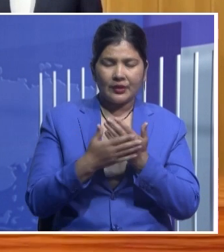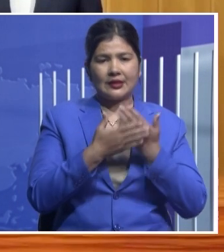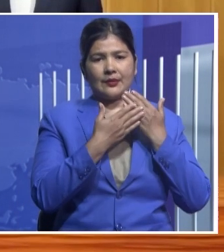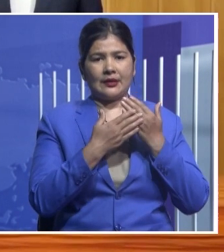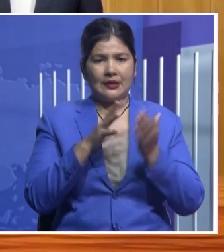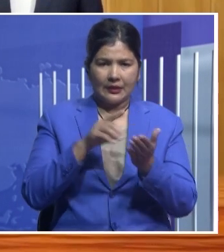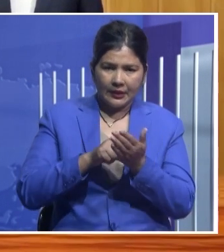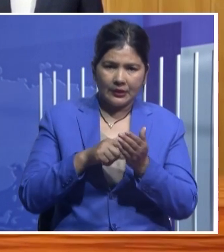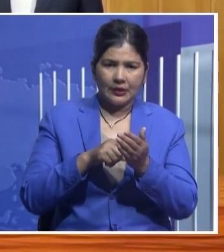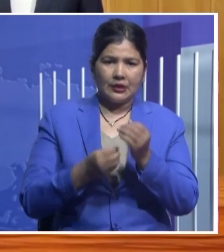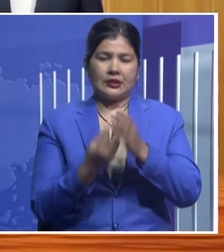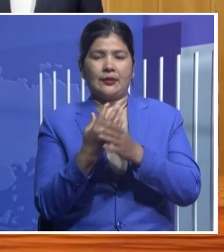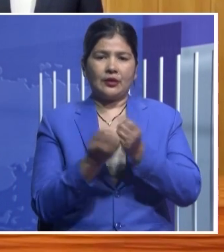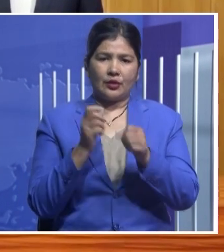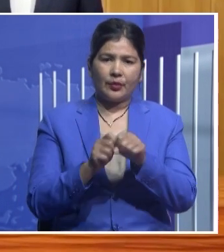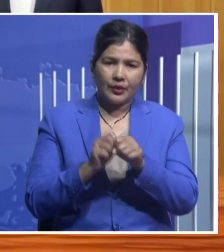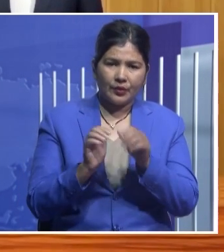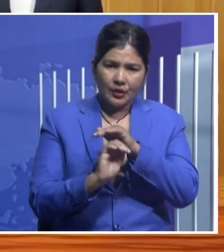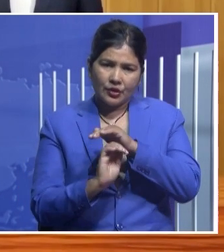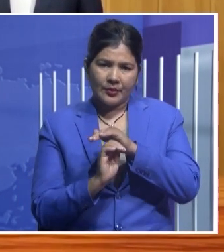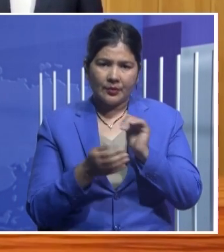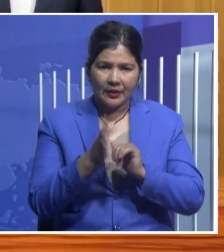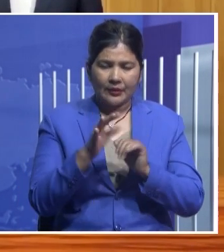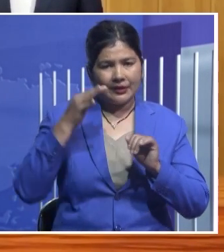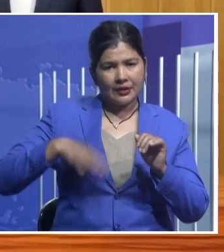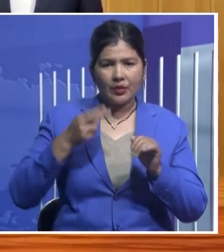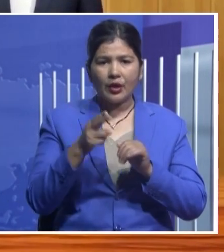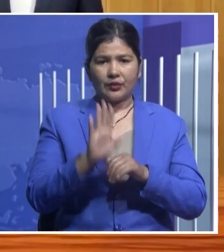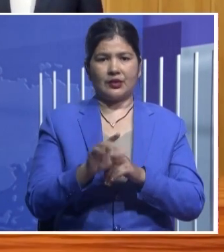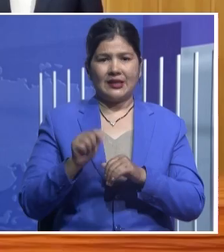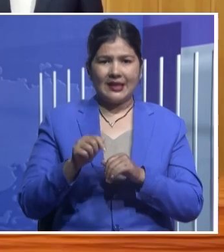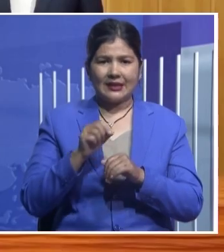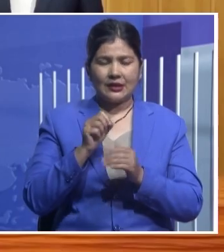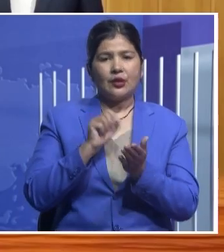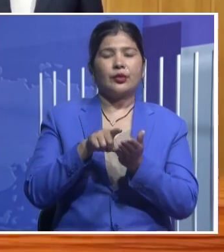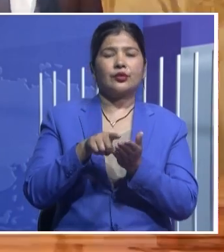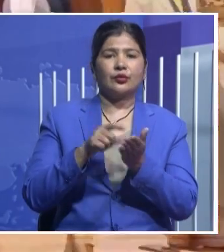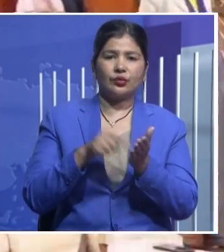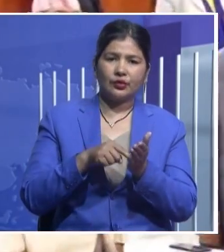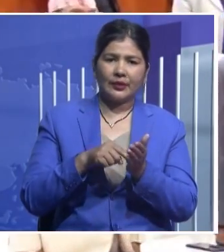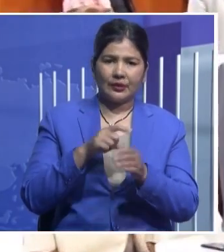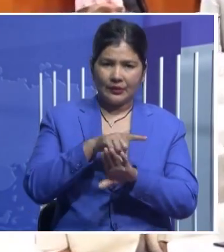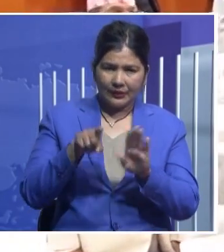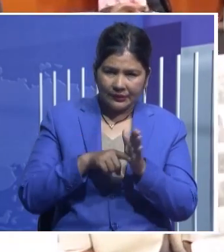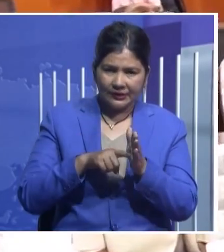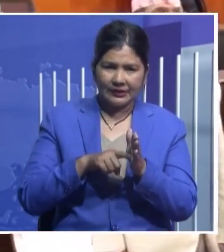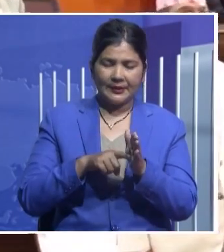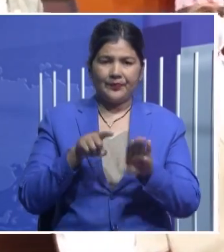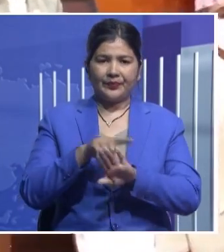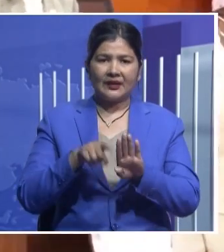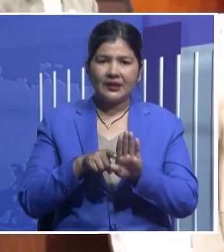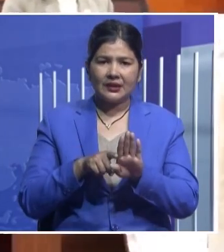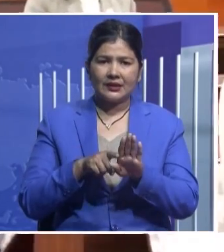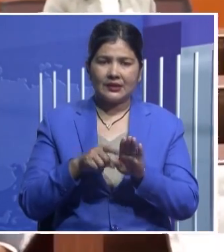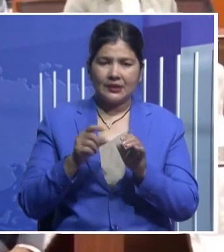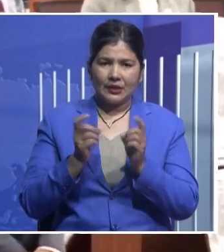गर्न बनेको विधेयक सम्बन्धी समितिमा पठाउने निर्णय भएको छ। आज प्रस्तुत भएका नीति तथा विधेयकमाथि छलफलका लागि